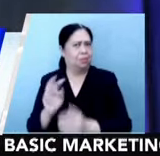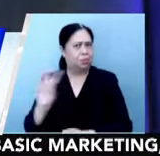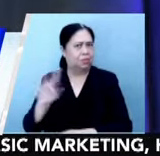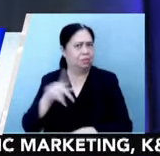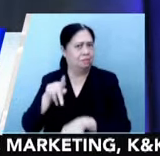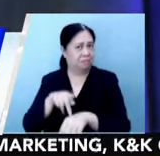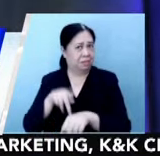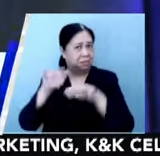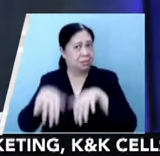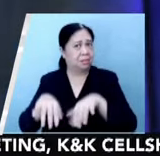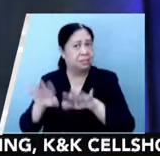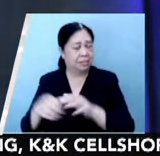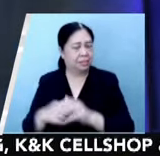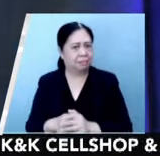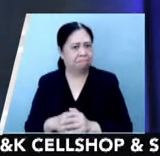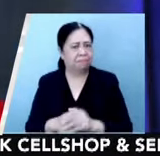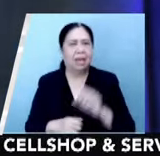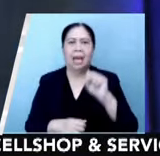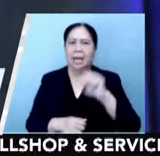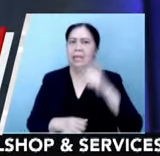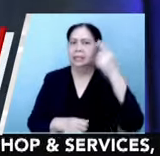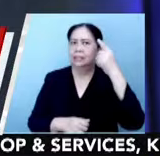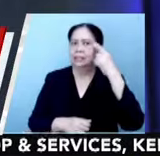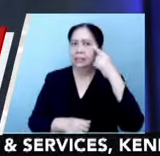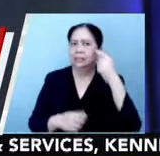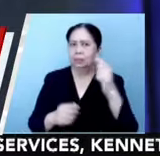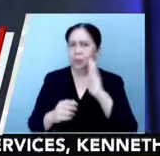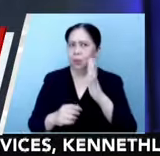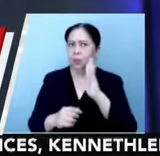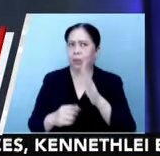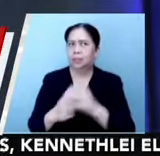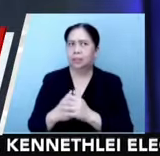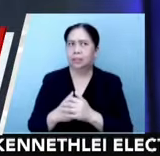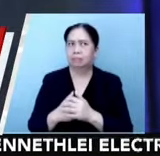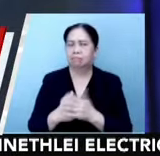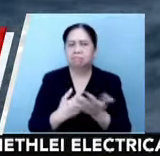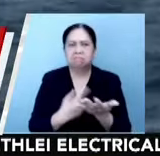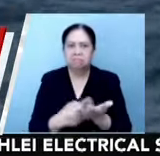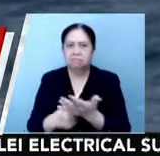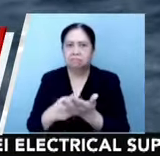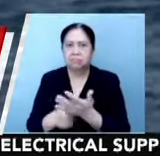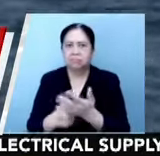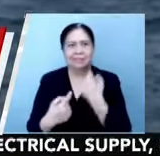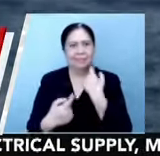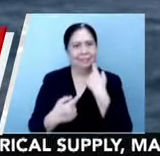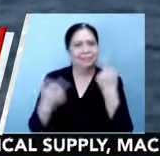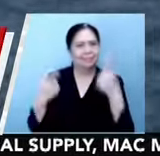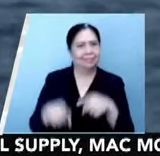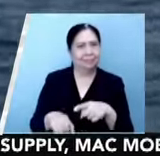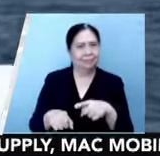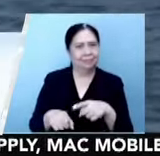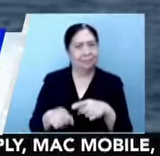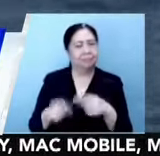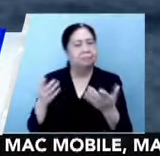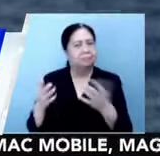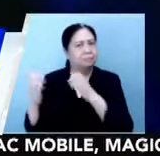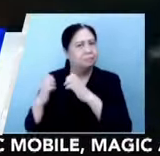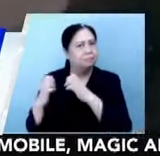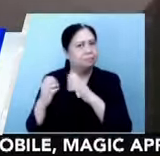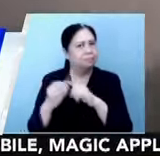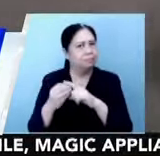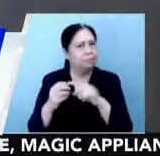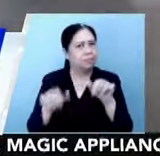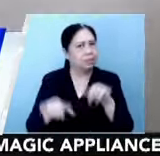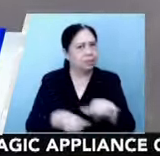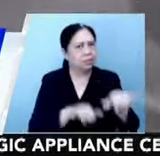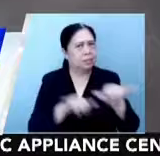Yes, I think we can expect a discussion on the recent incidents. We can expect an alignment of views